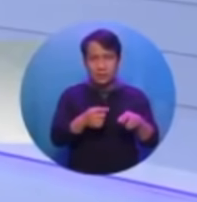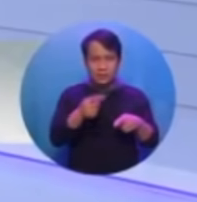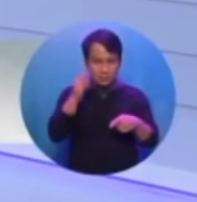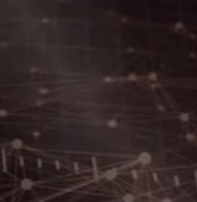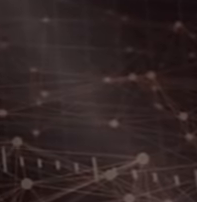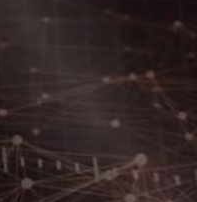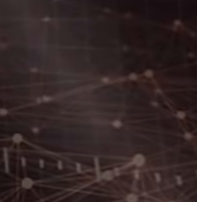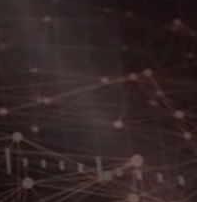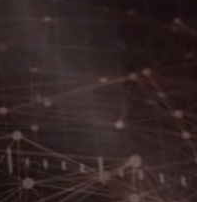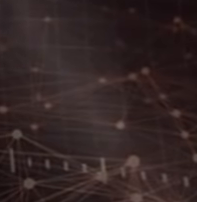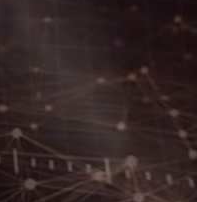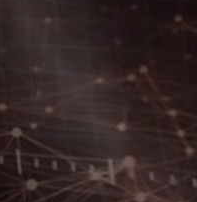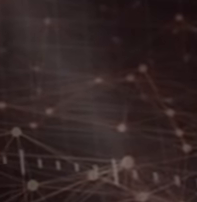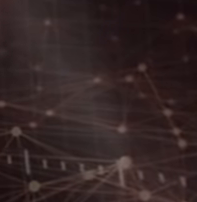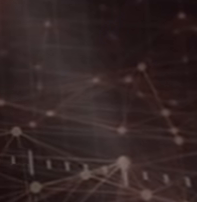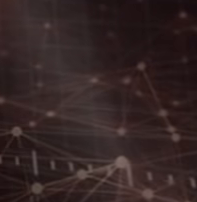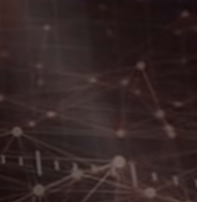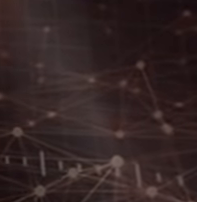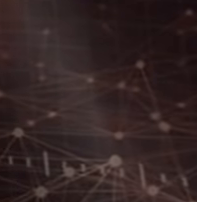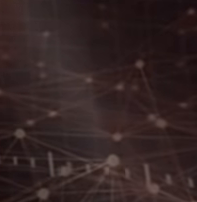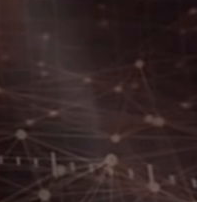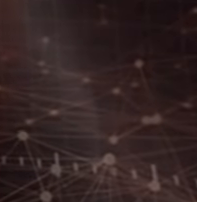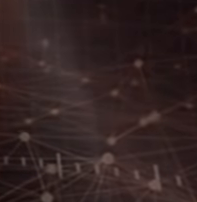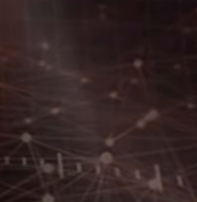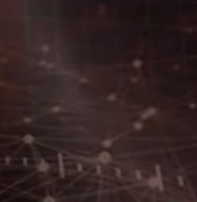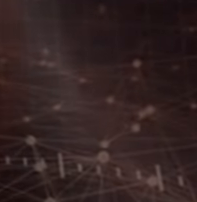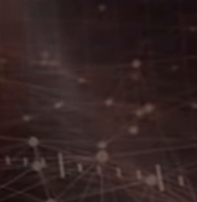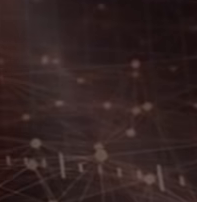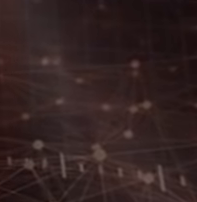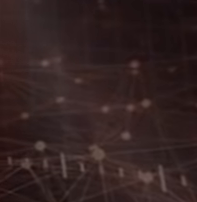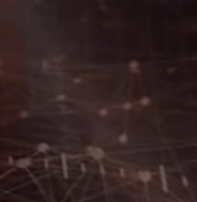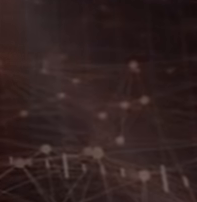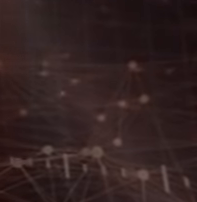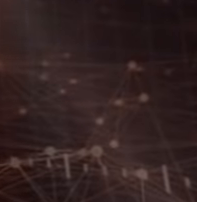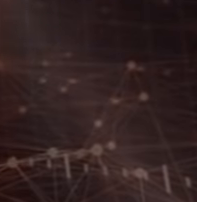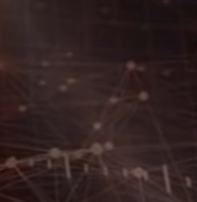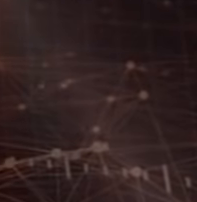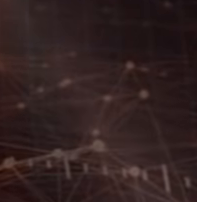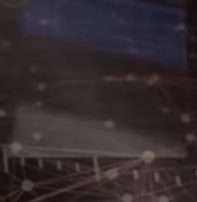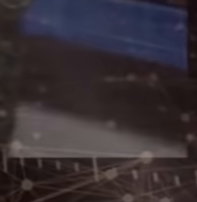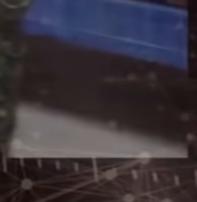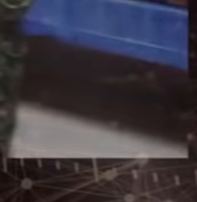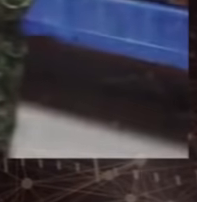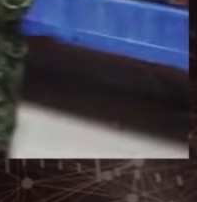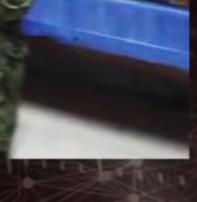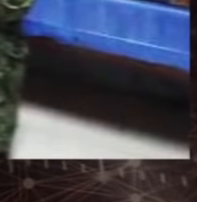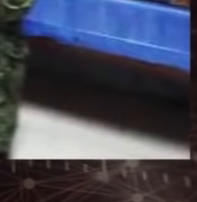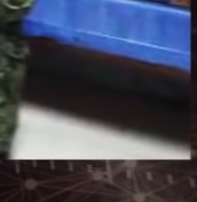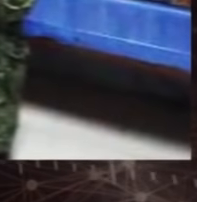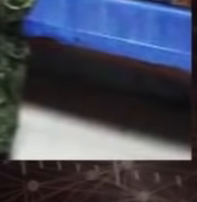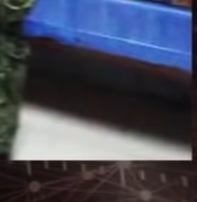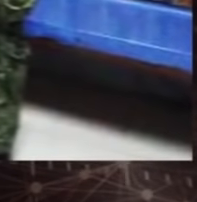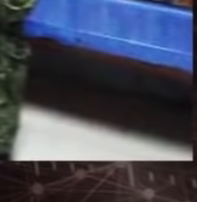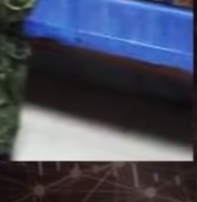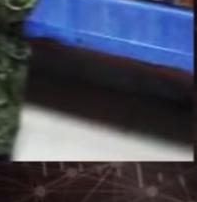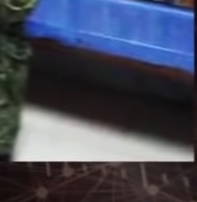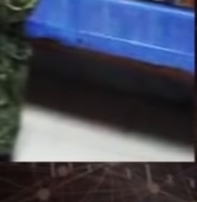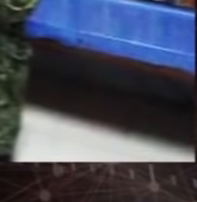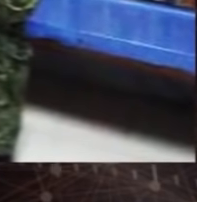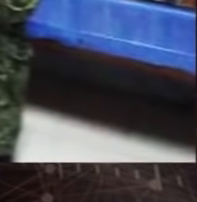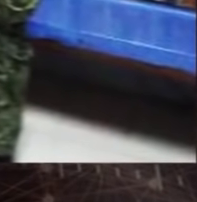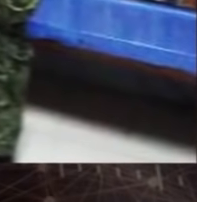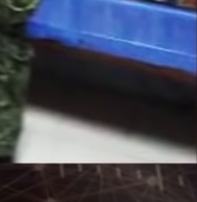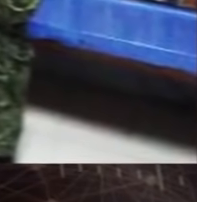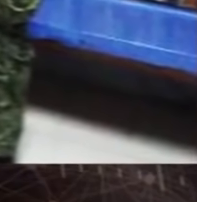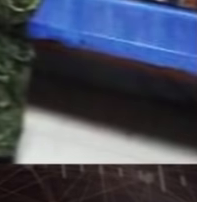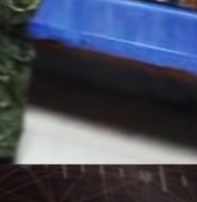Nuesca, Colonel. Opo, bali nasa custody po namin, pero ngayon dinala na siya sa Tarlac Provincial Prosecutor's Office para